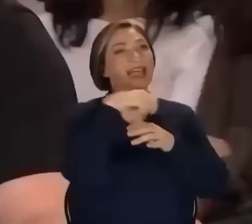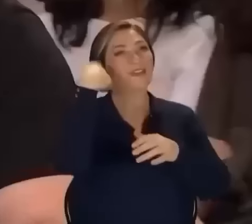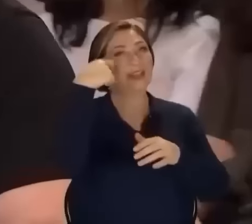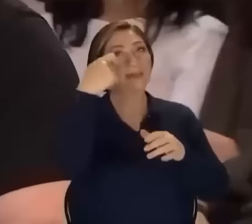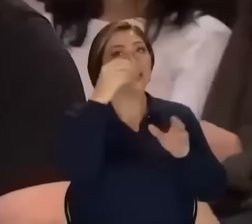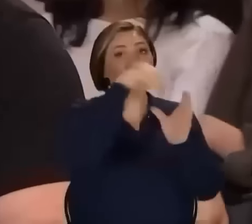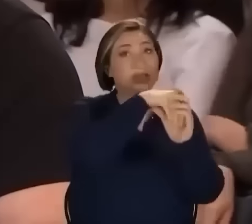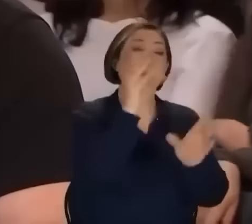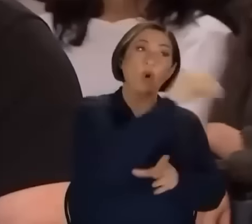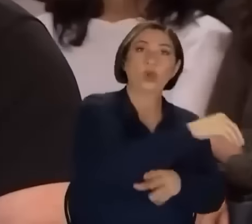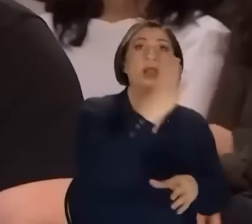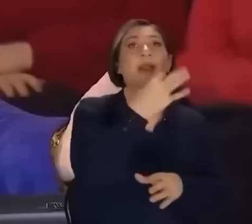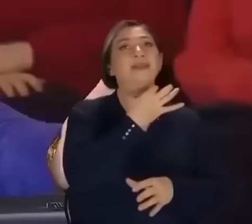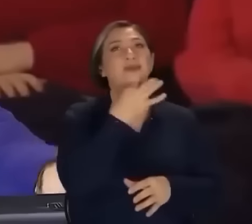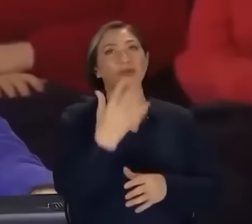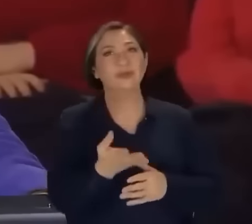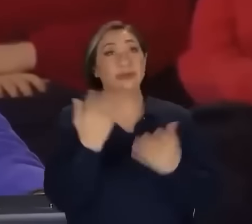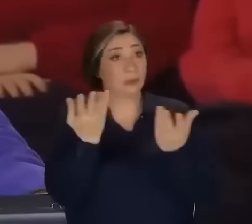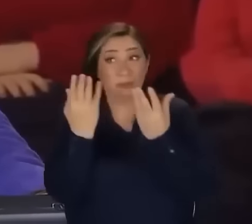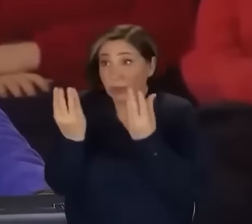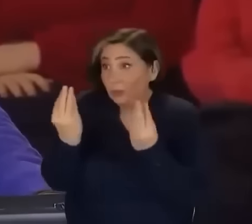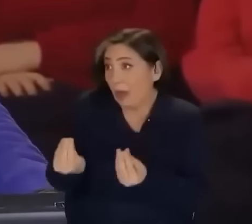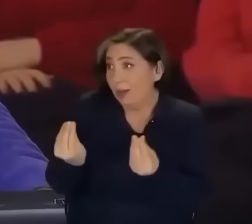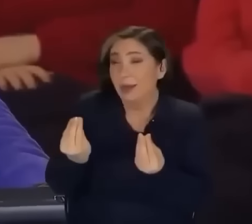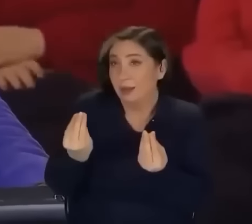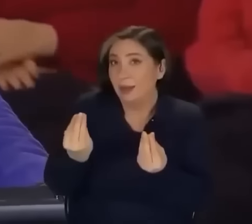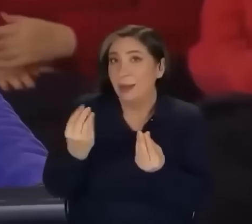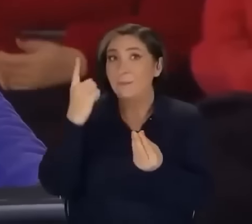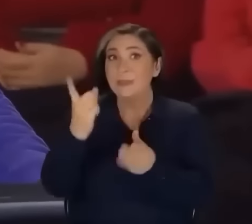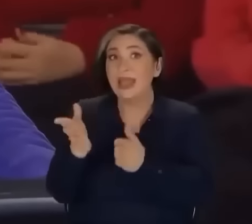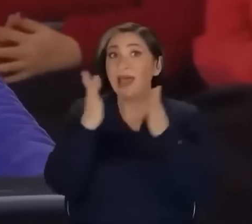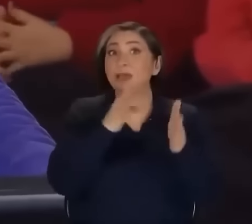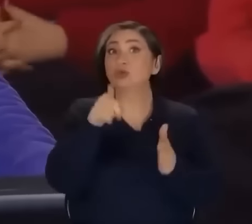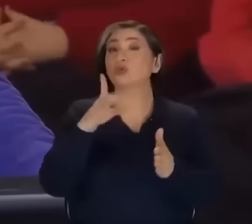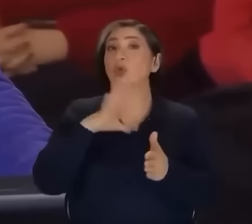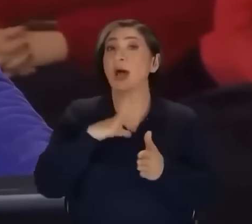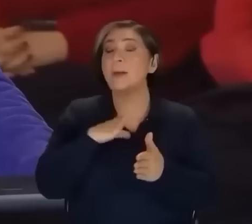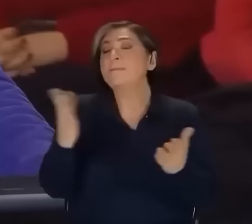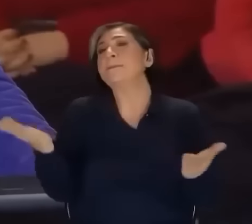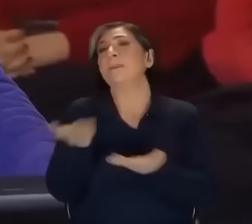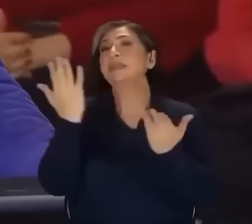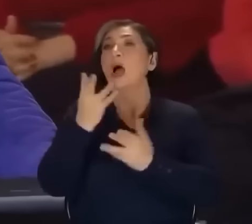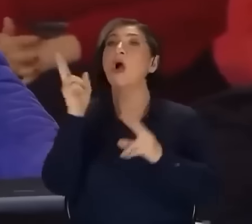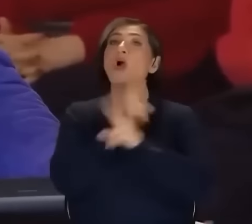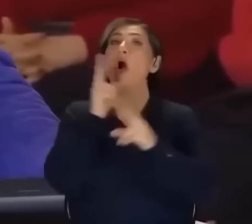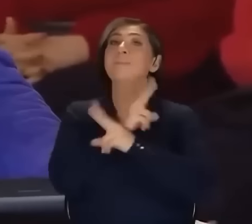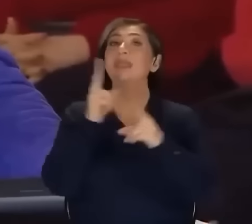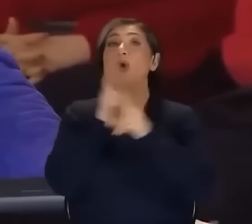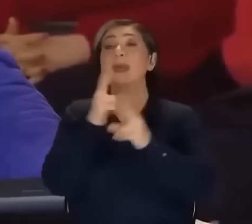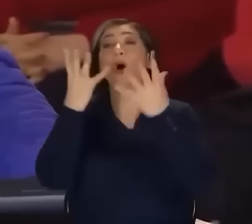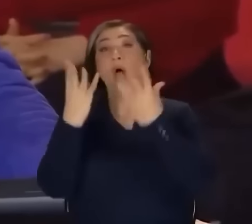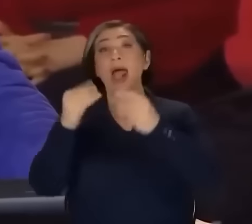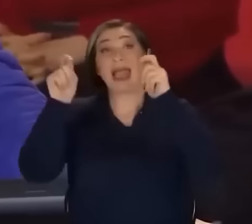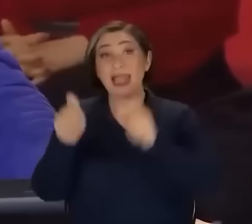şeyine taşıdı olun güz Ay ne güzel yani bir yandan da şu var yani Mesela komedi komedi